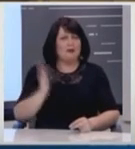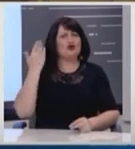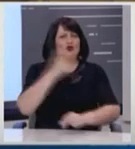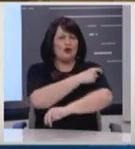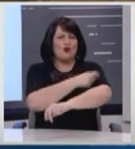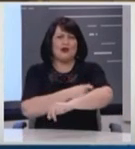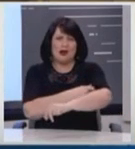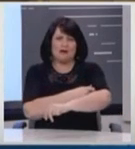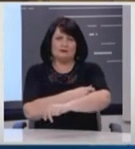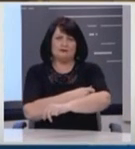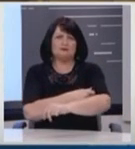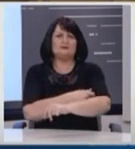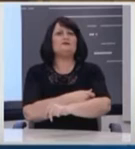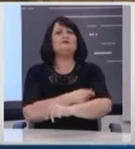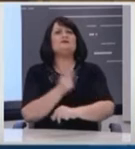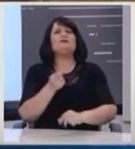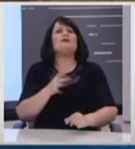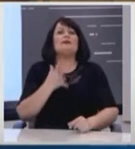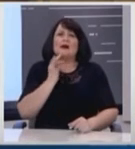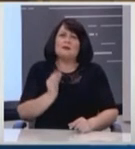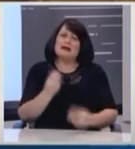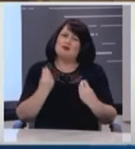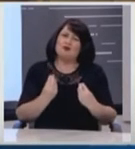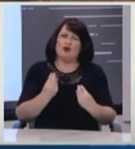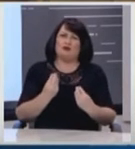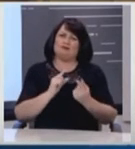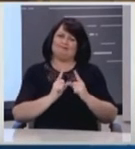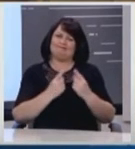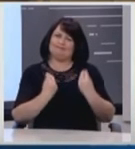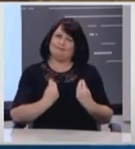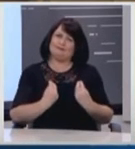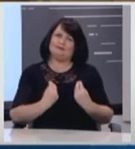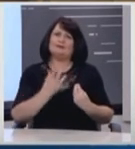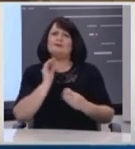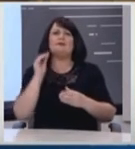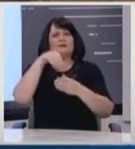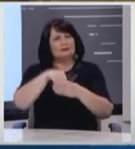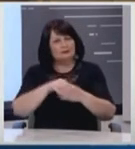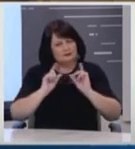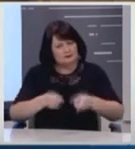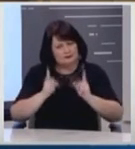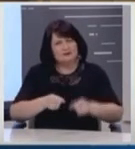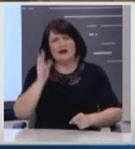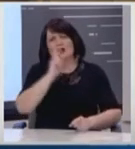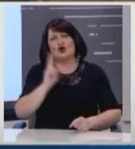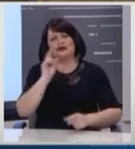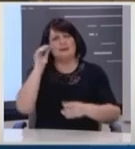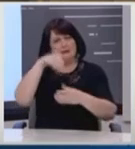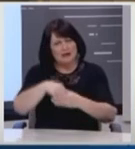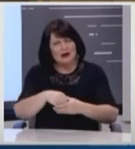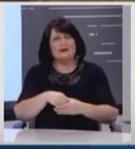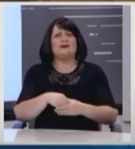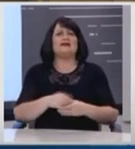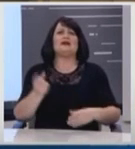ΟΗΕ ο συσχετισμός δύναμης ήταν σχετικά καλύτερος λόγω της παρέμβασης της αποφάσης της Σοβιετικής Ένωσης